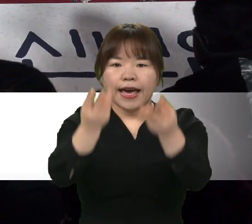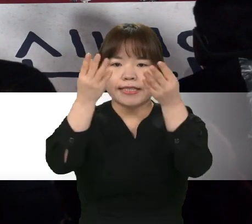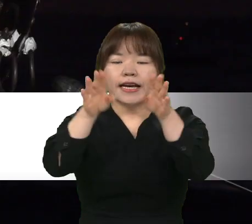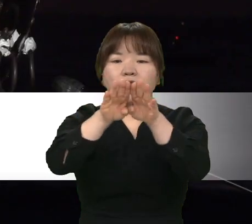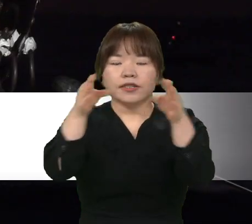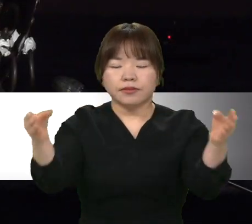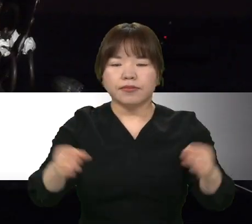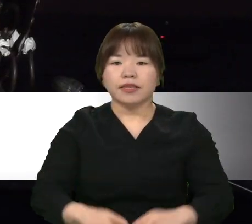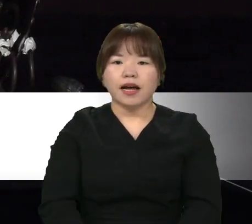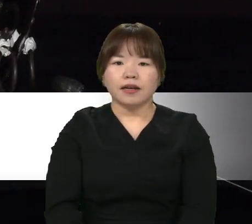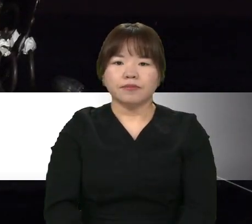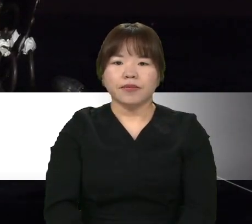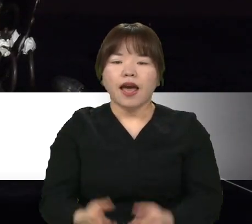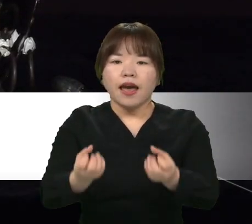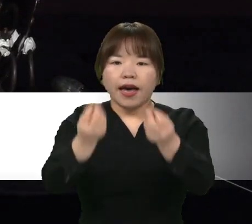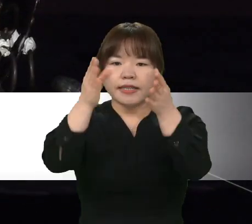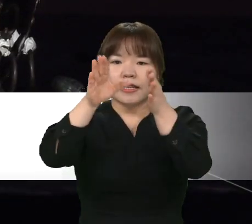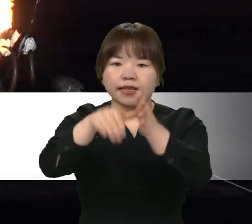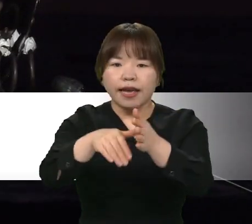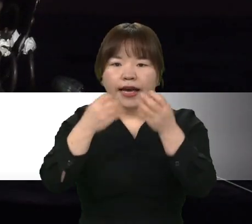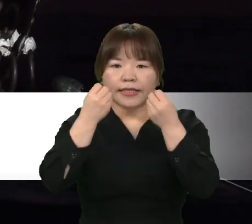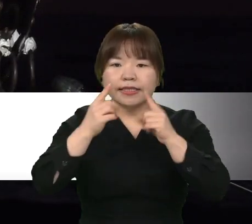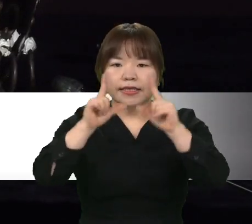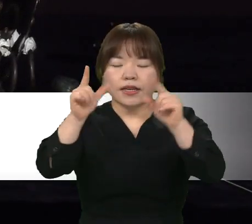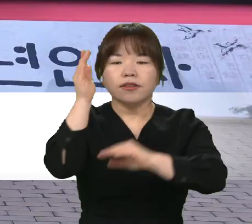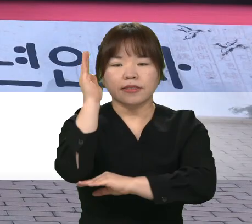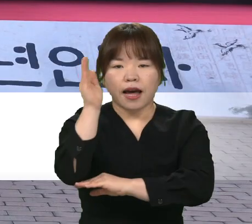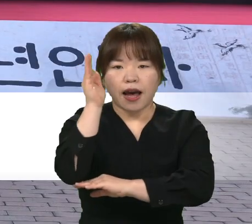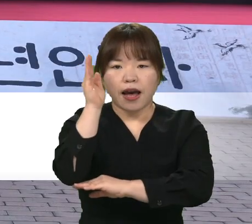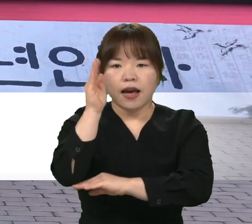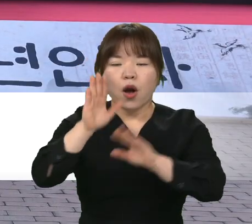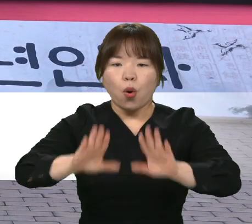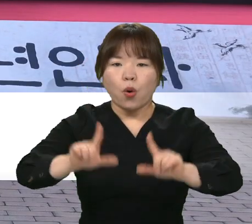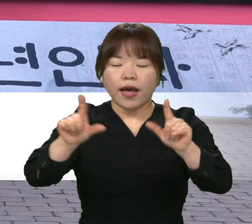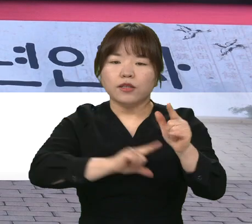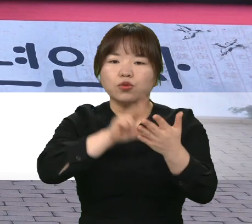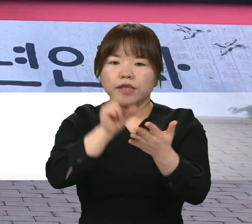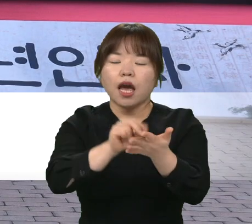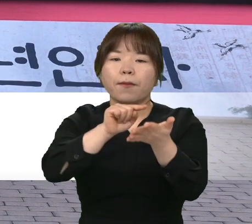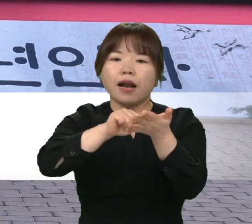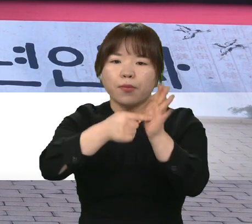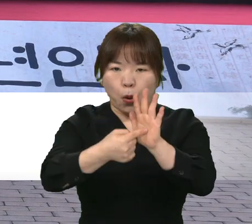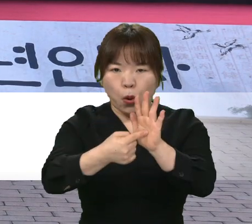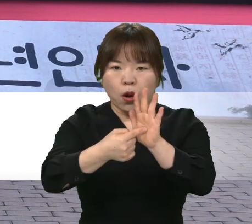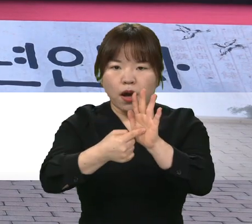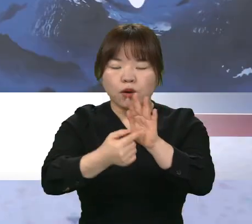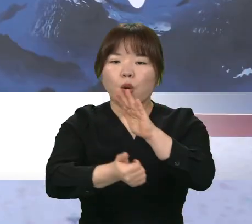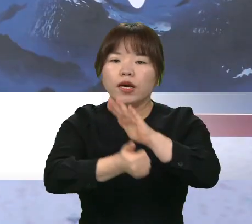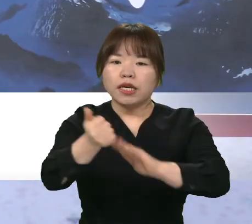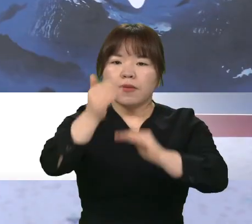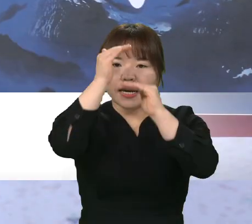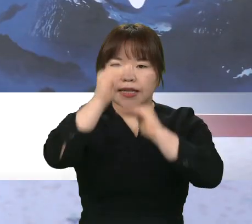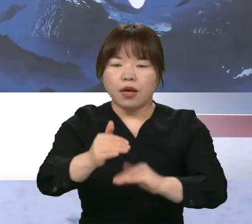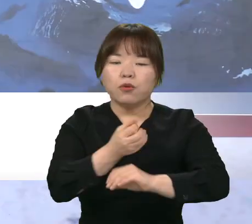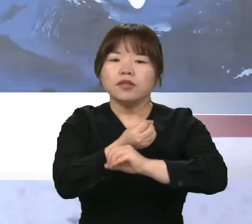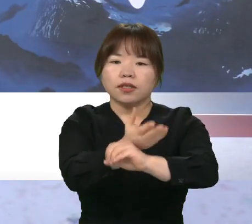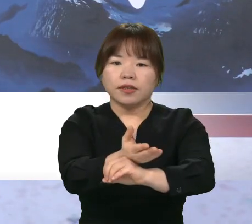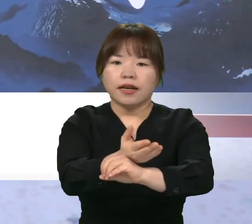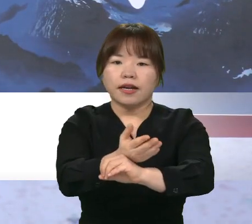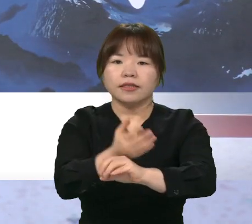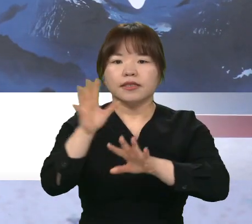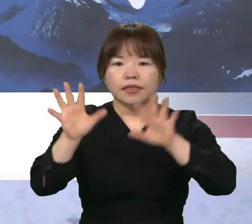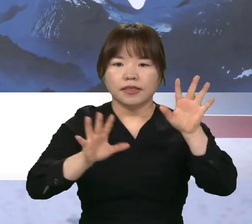신년인사 행사를 가졌습니다 행사에서는 신년사 낭독 올해의 사자성어 발표와 함께 희망의 메시지를